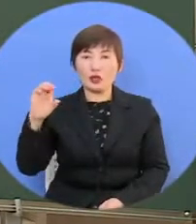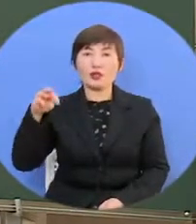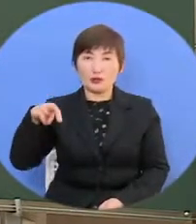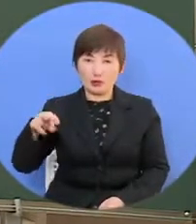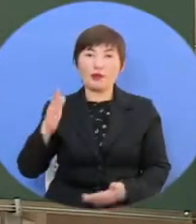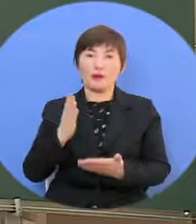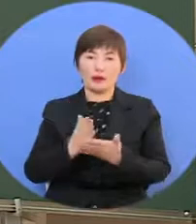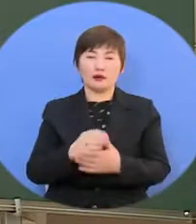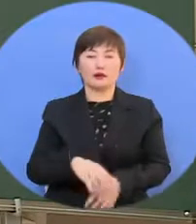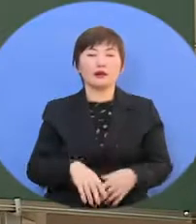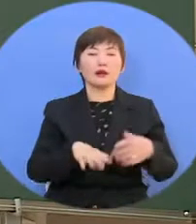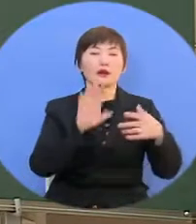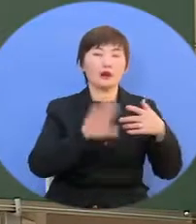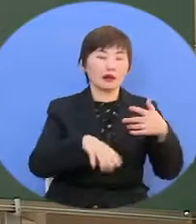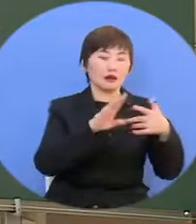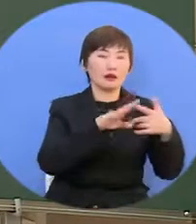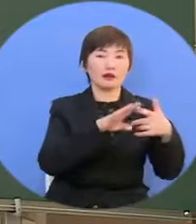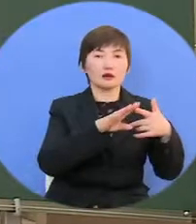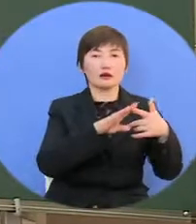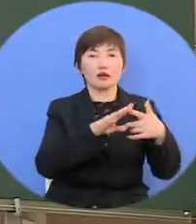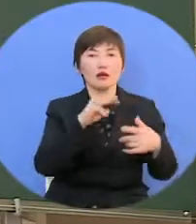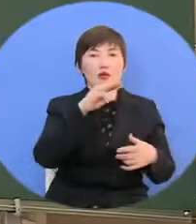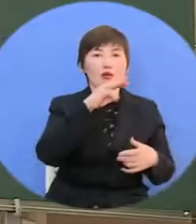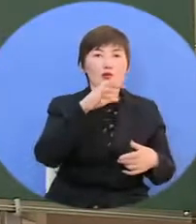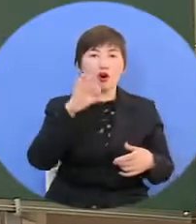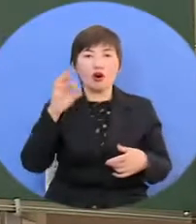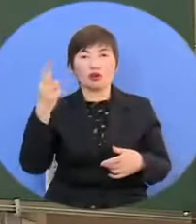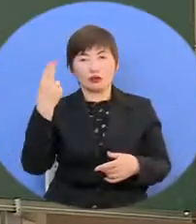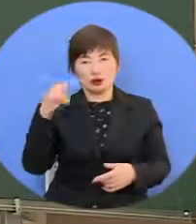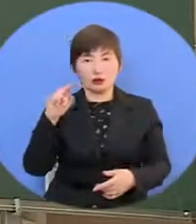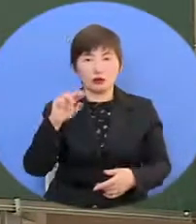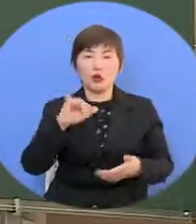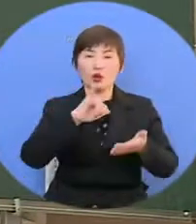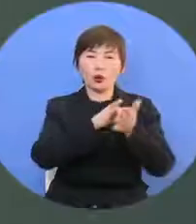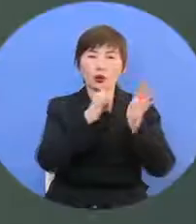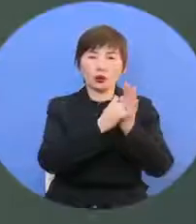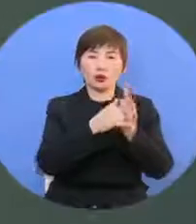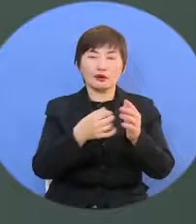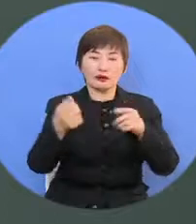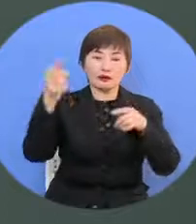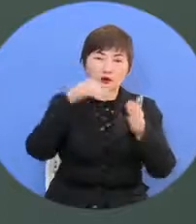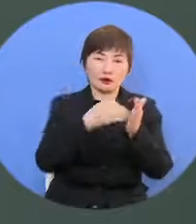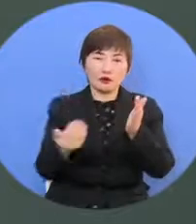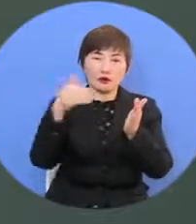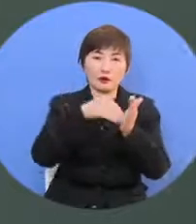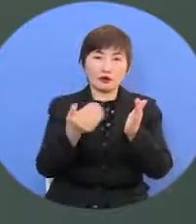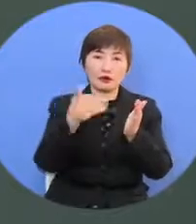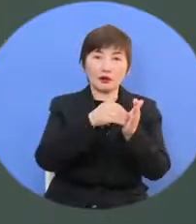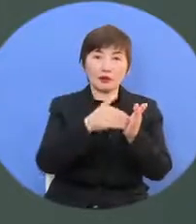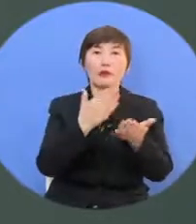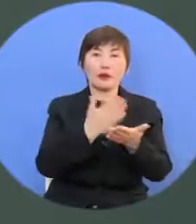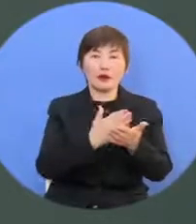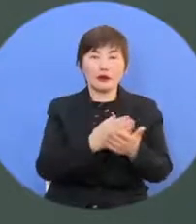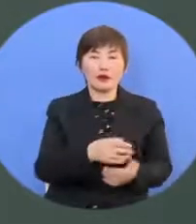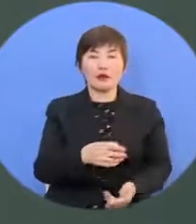Хоёрдугаарт замод гэдэг бол мөн түрүү хэлсэн тухайн утгад хамгийн олон давтагдж байгаа утга буюу 151 см.